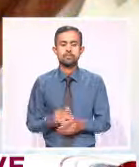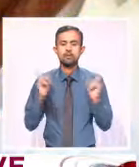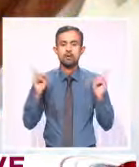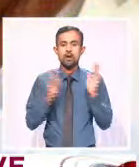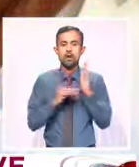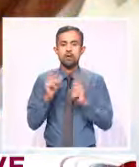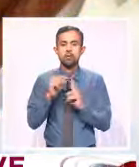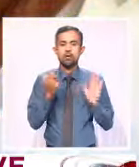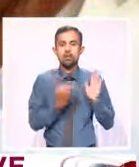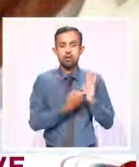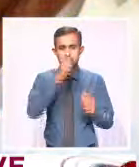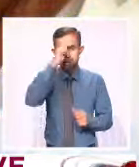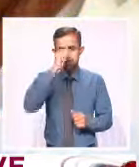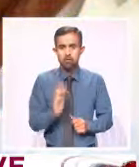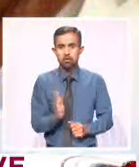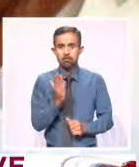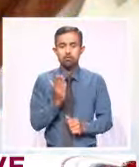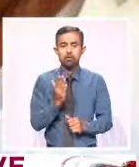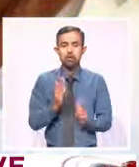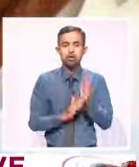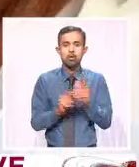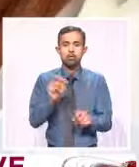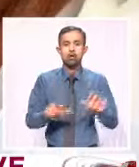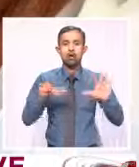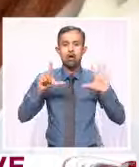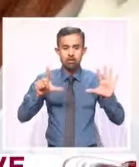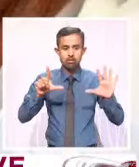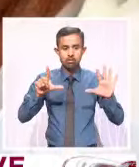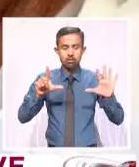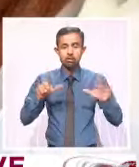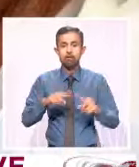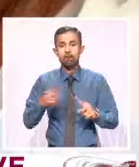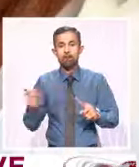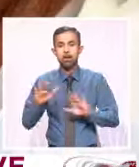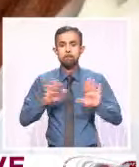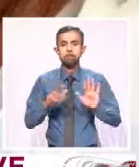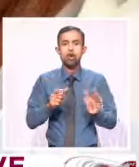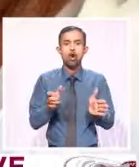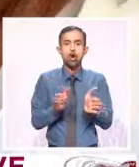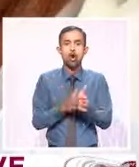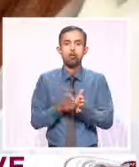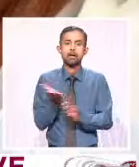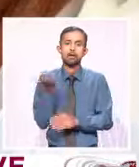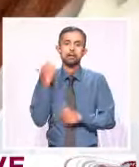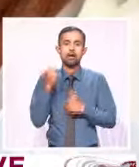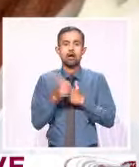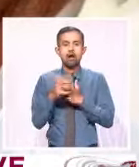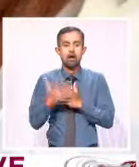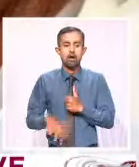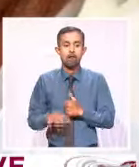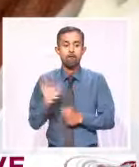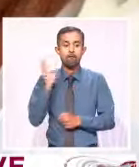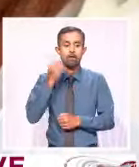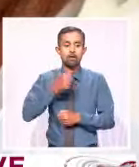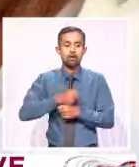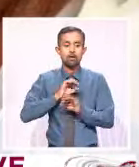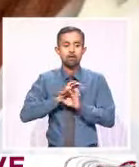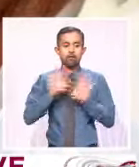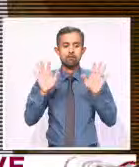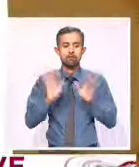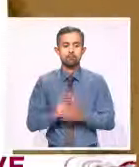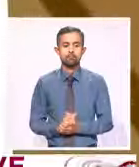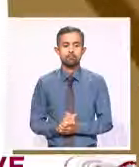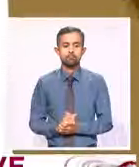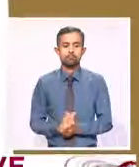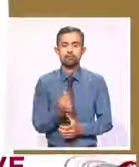ක්‍රීඩා අමාත්‍ය රොෂාන් රණසිංහ මහතා විසින් සමාජිකයන් 7 දෙනෙකුගෙන් යුත් අතුරු පාලන කමිටුවක් ඊයේ පත් කරනු ලැබුවේ අතිවිශේෂ ගැසට් පත්‍රයක් නිකුත්